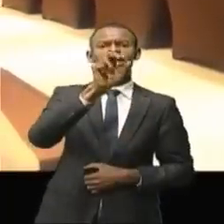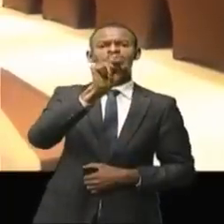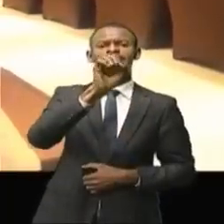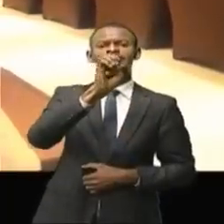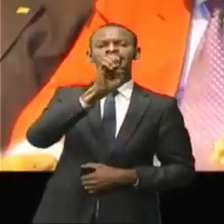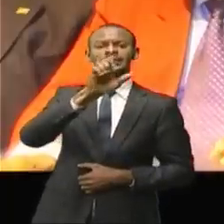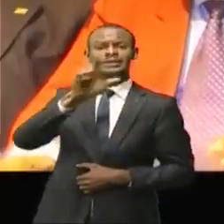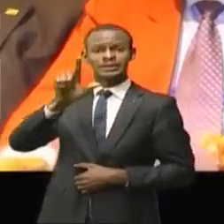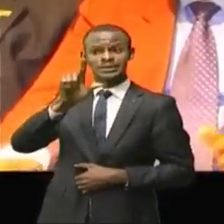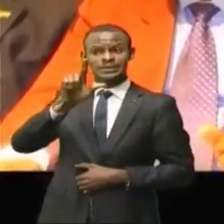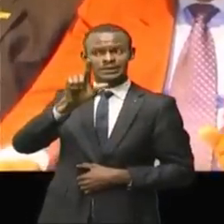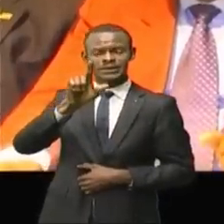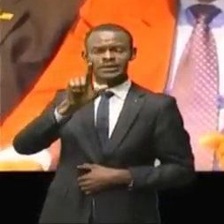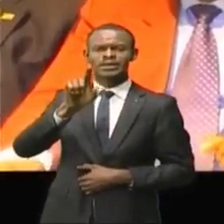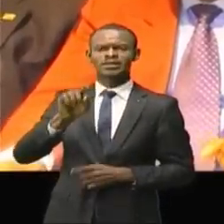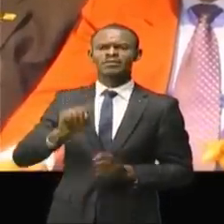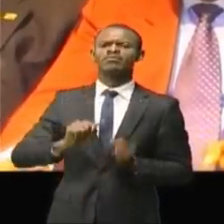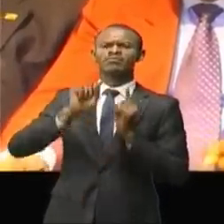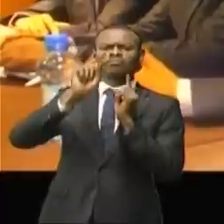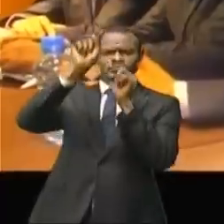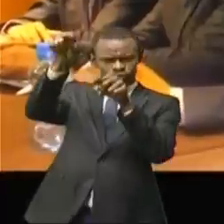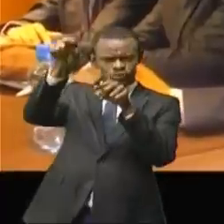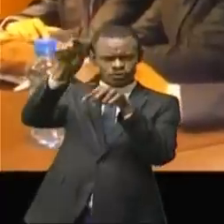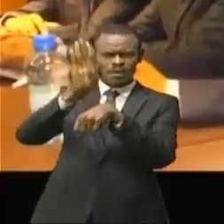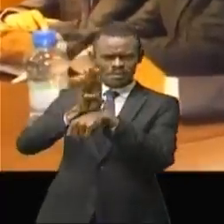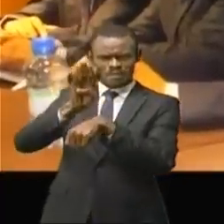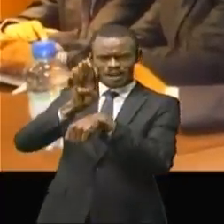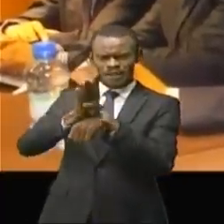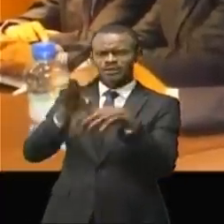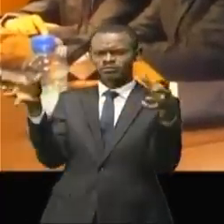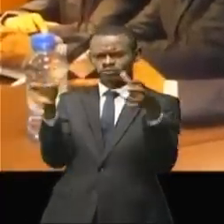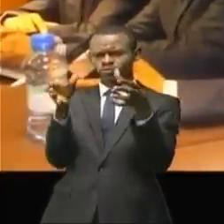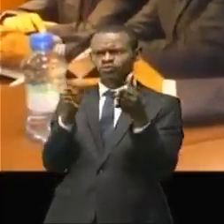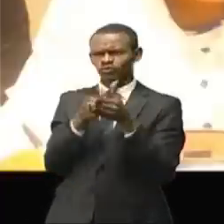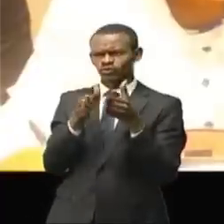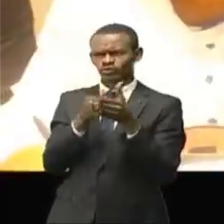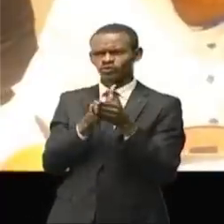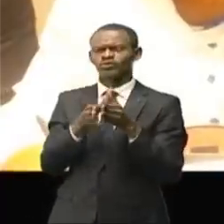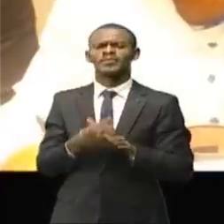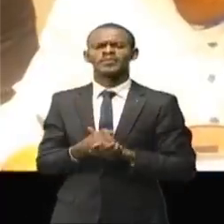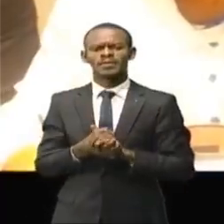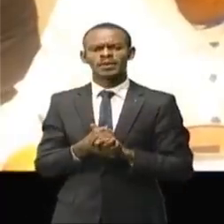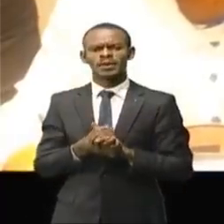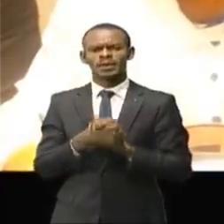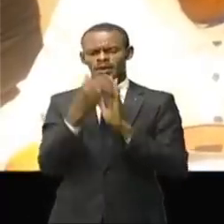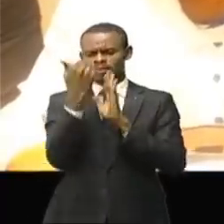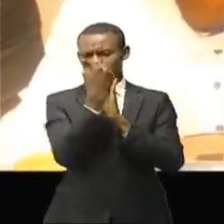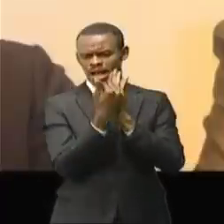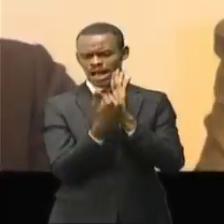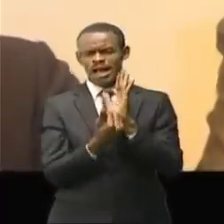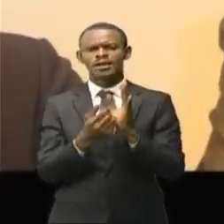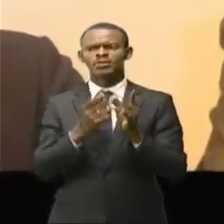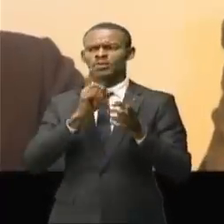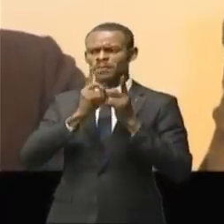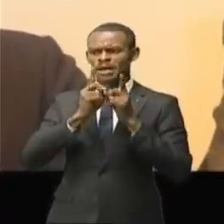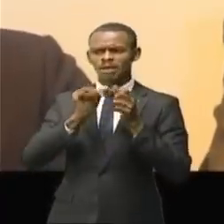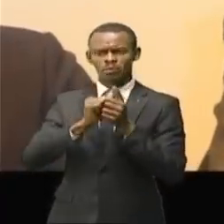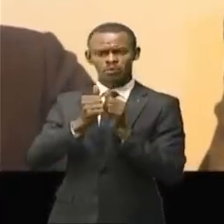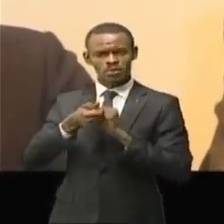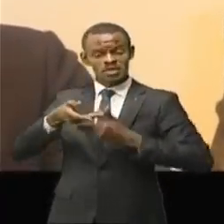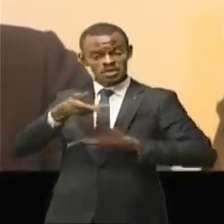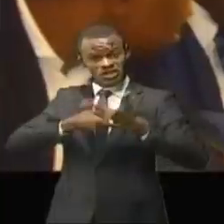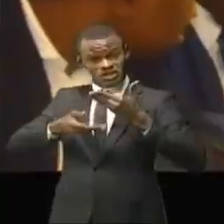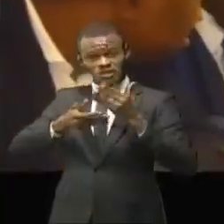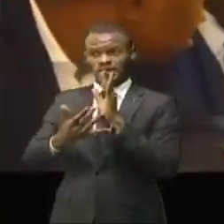de e caresser est à la tête du groupe de Brazzaville l'ordre du jour est adopté portant sur les échanges techniques et la faisabilité de cette